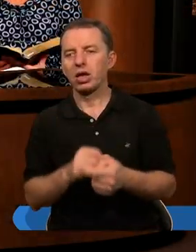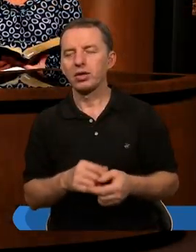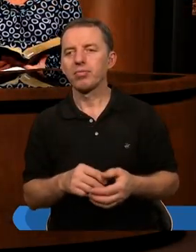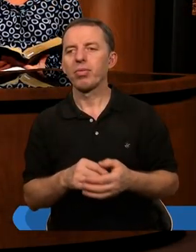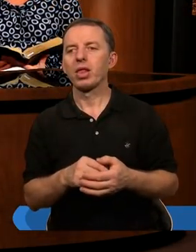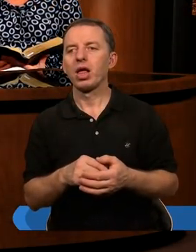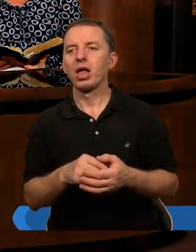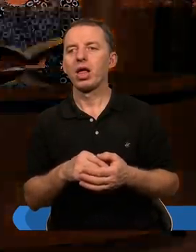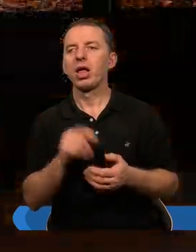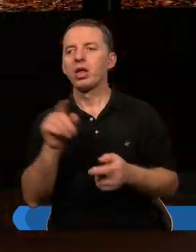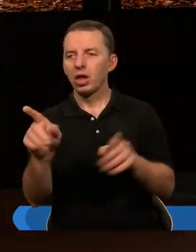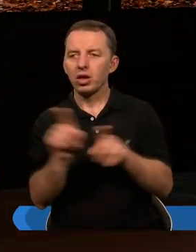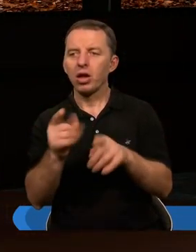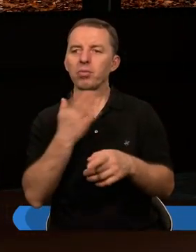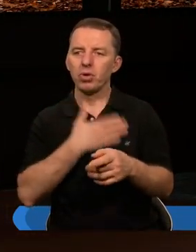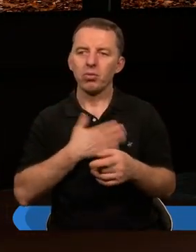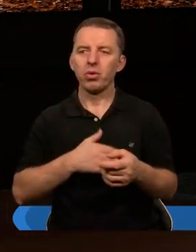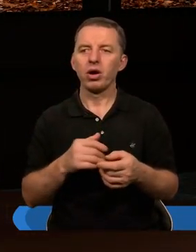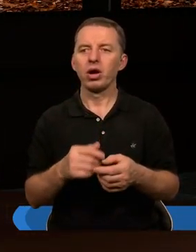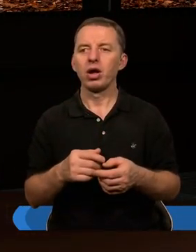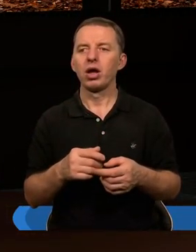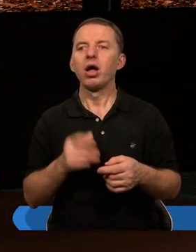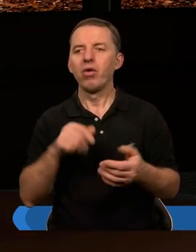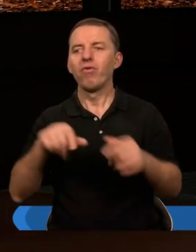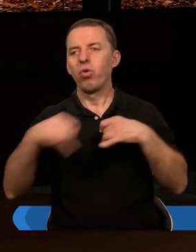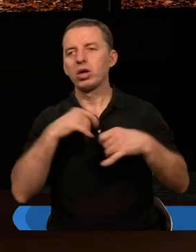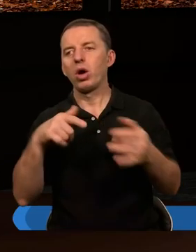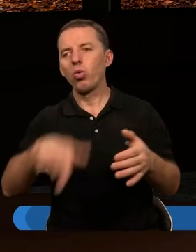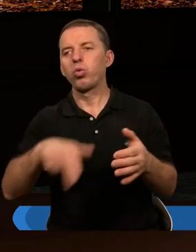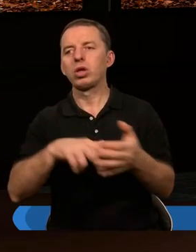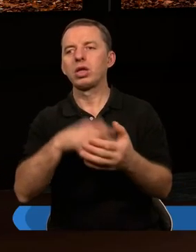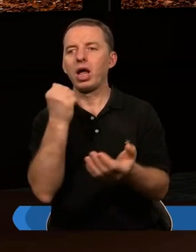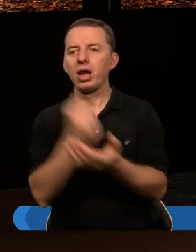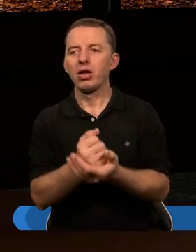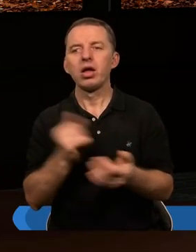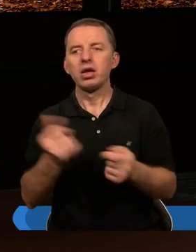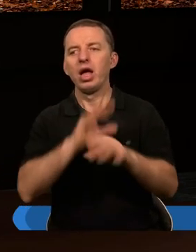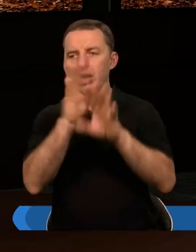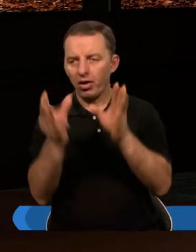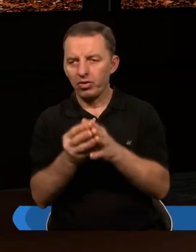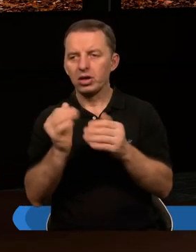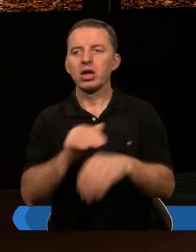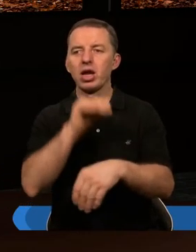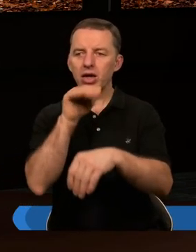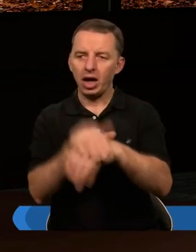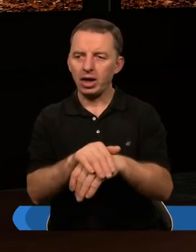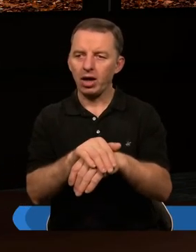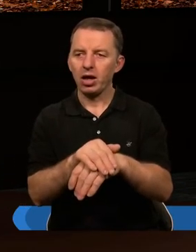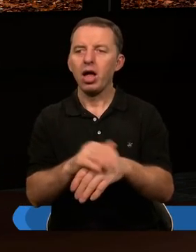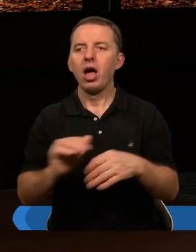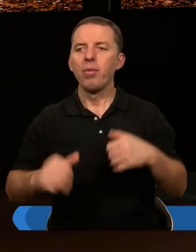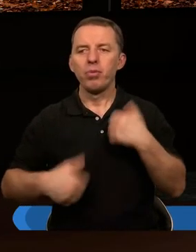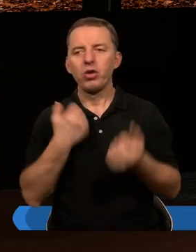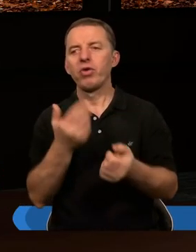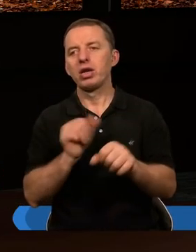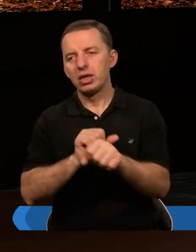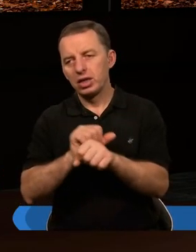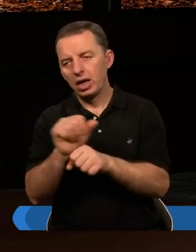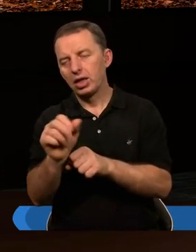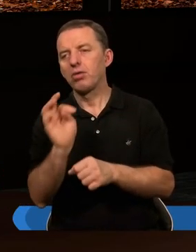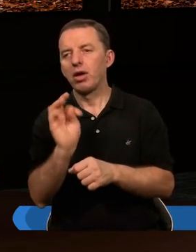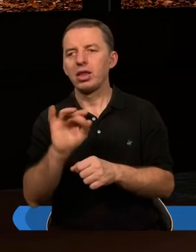Nie wszystko nam się czasami podoba, co władza ustanawia. I nie ze wszystkim się zgadzamy, a ponieważ jesteśmy